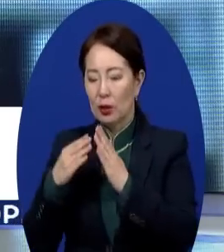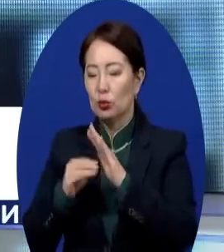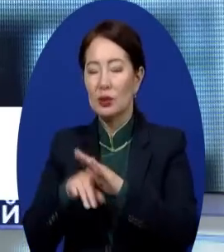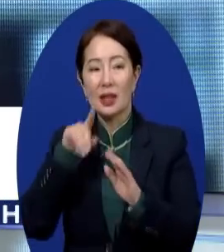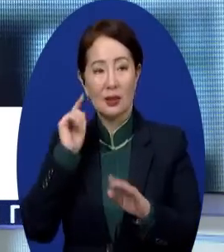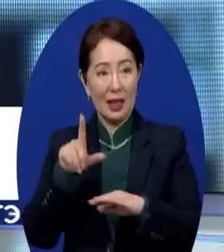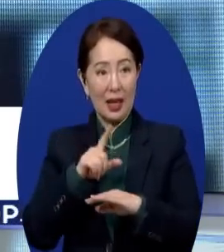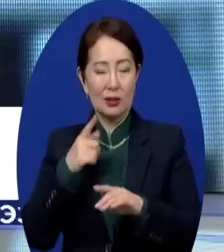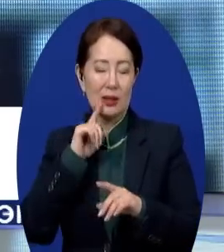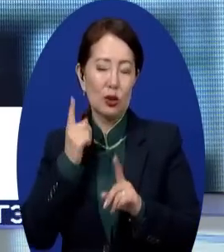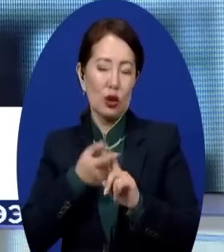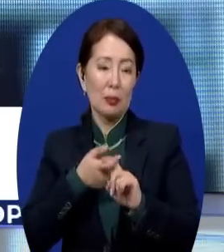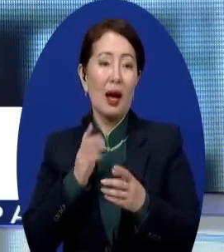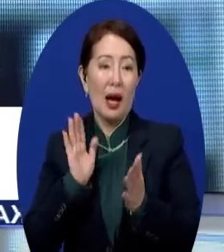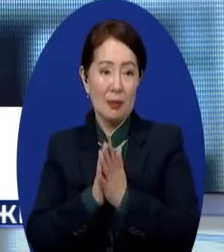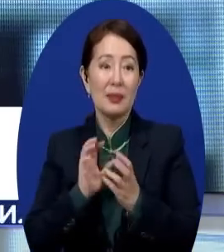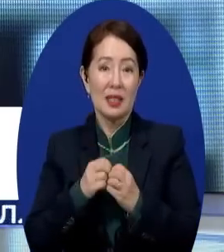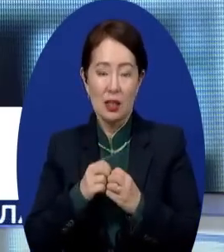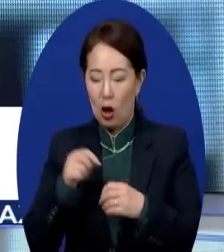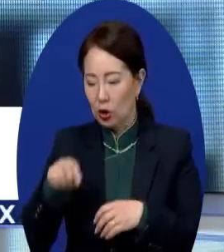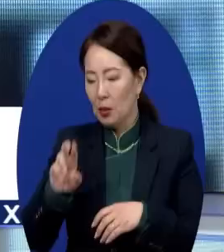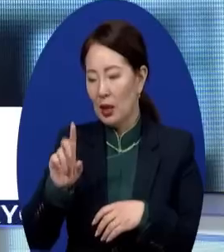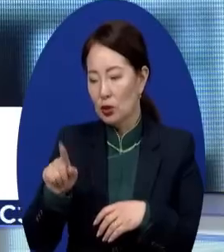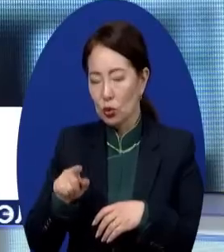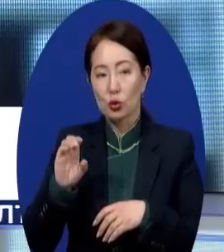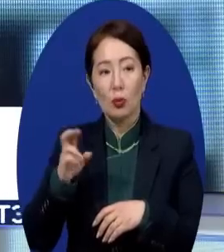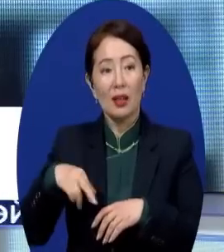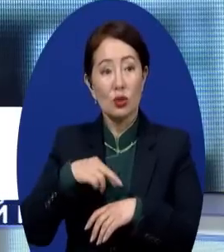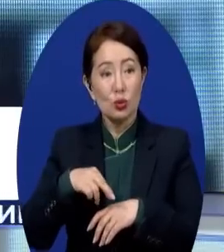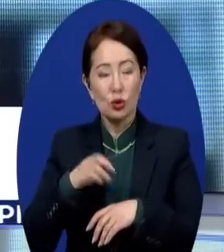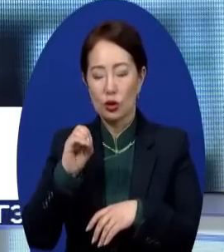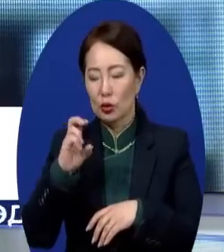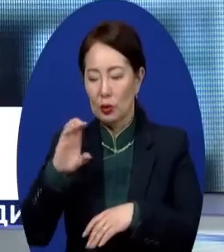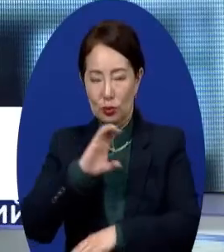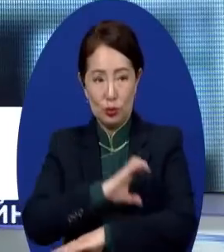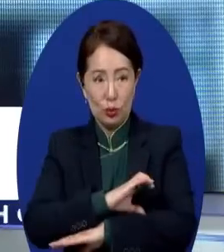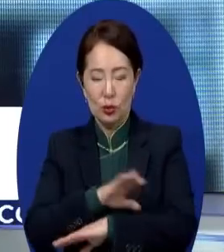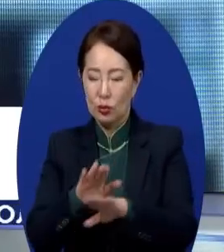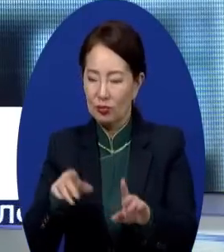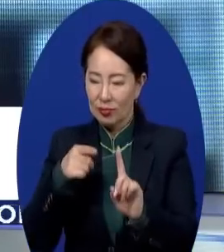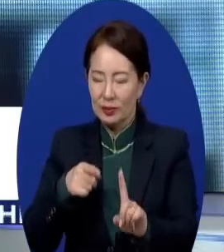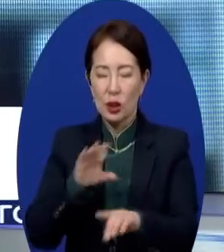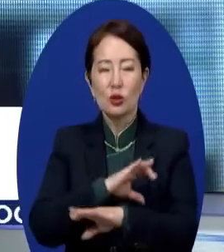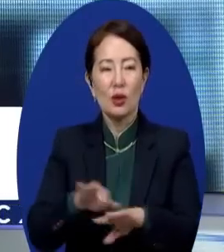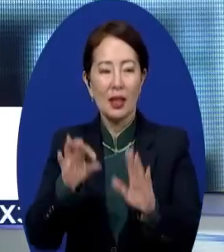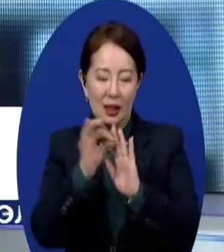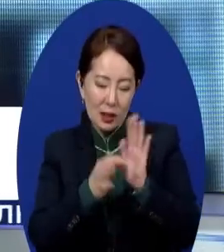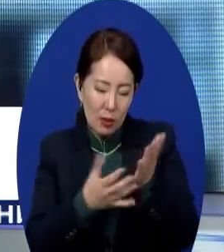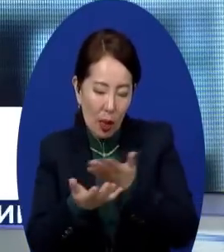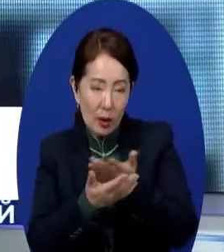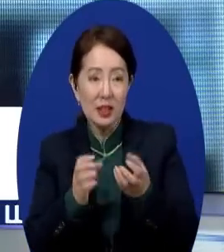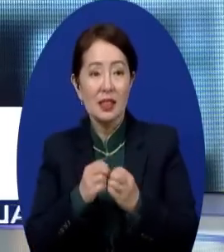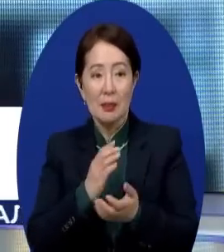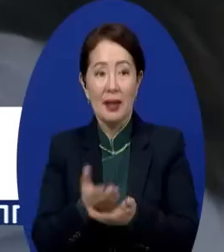Монголын залуучуудын холбоо хамтран хэрэгжүүлж байна. Өнөөдөр Баянзүрх Сүхбаатар дүүргийн ерөнхий боловсролын сургуулийн сурагчдад сургалт хэлэлцүүлэг өргнүүлсэн